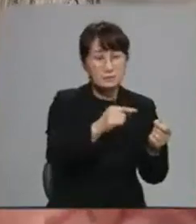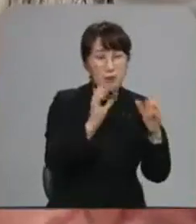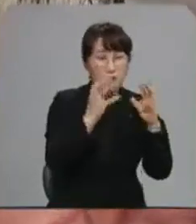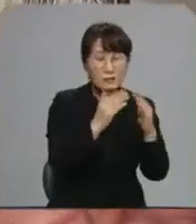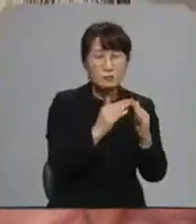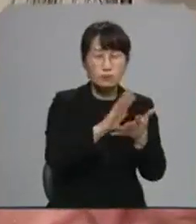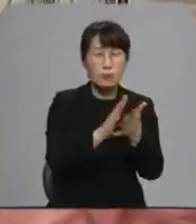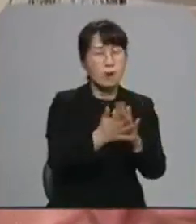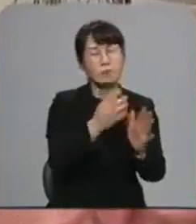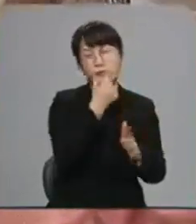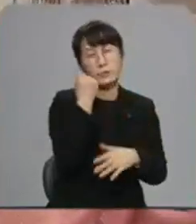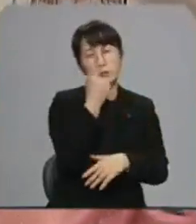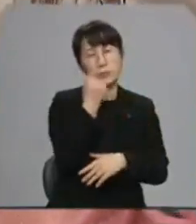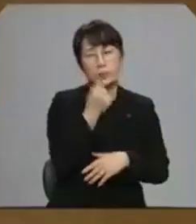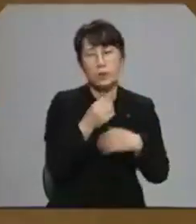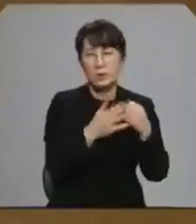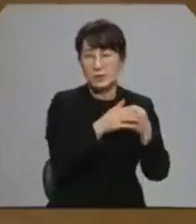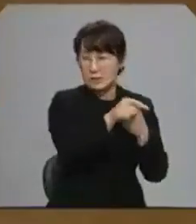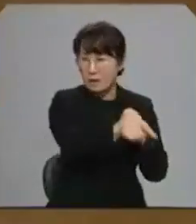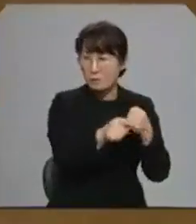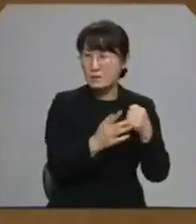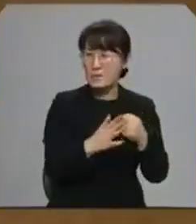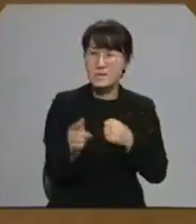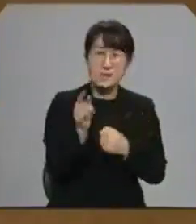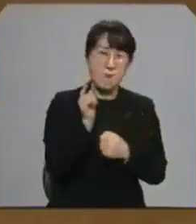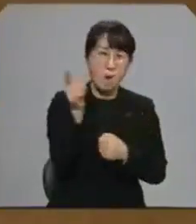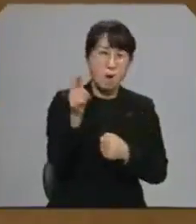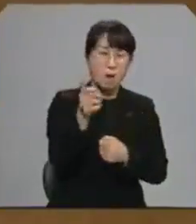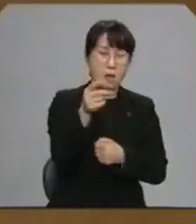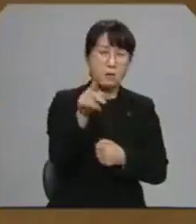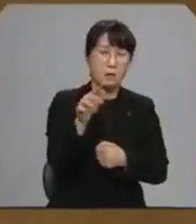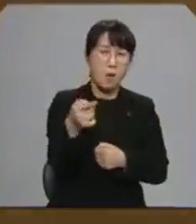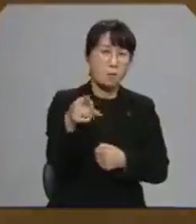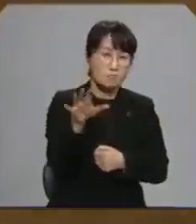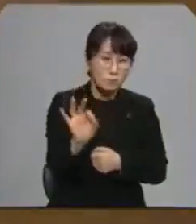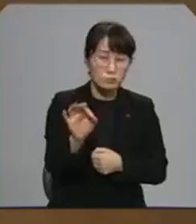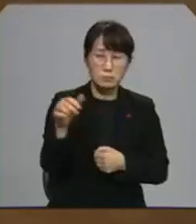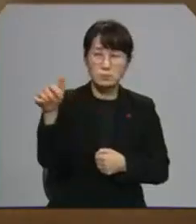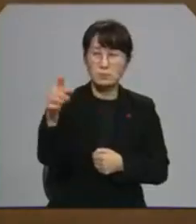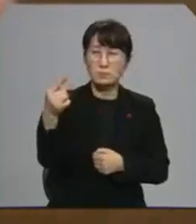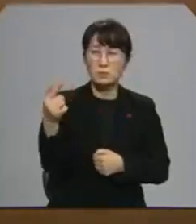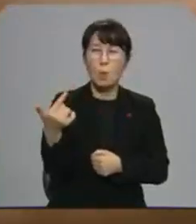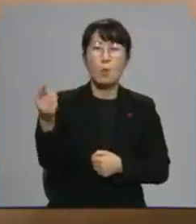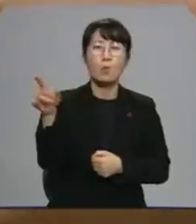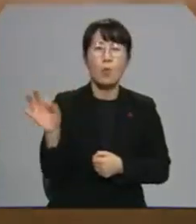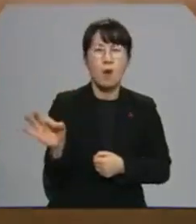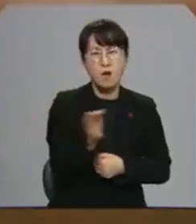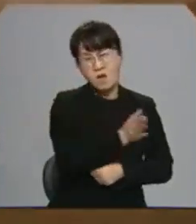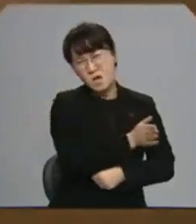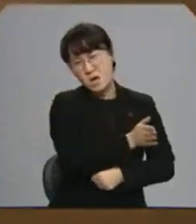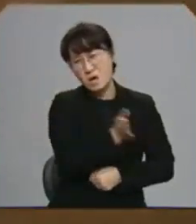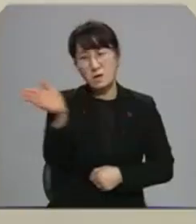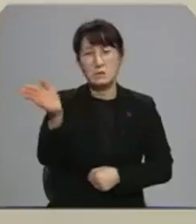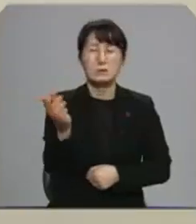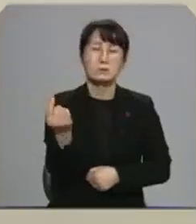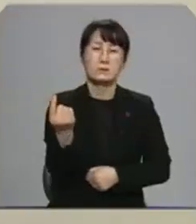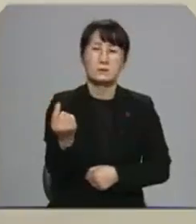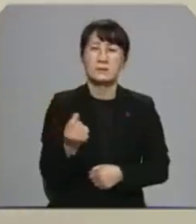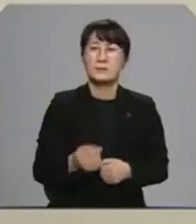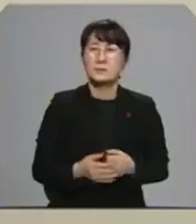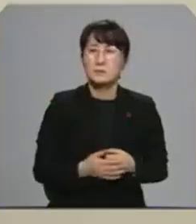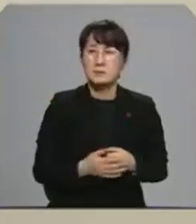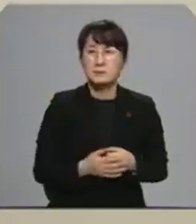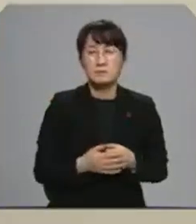크게 부족해 왕복 1시간 걸리는 현풍, 논공 등으로 원정 등원을 보내고 있습니다. 진짜 막